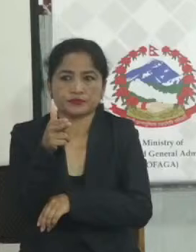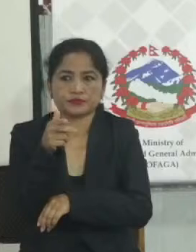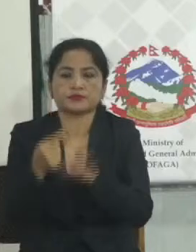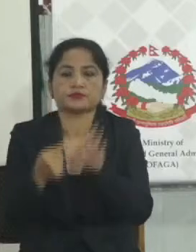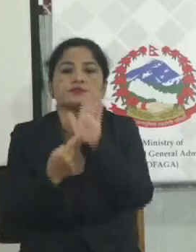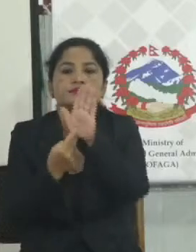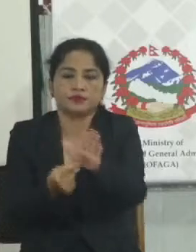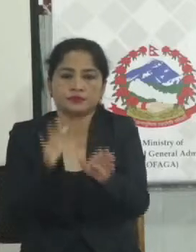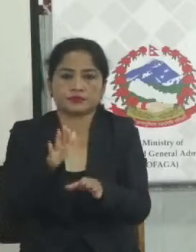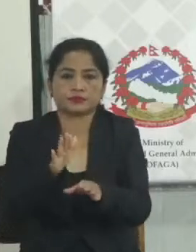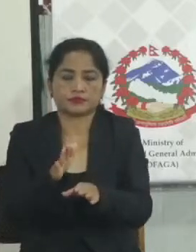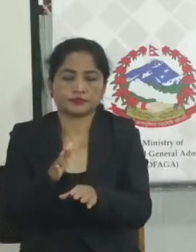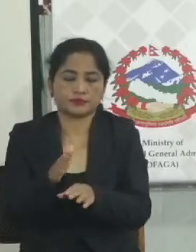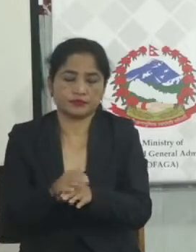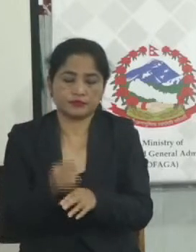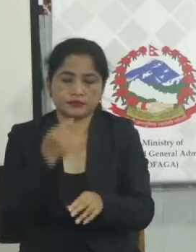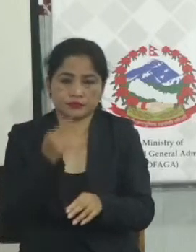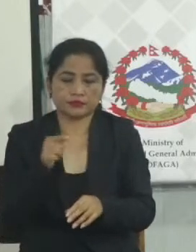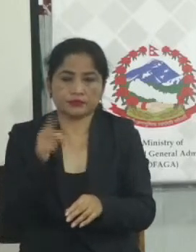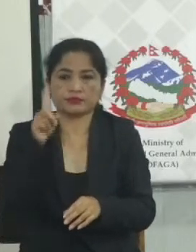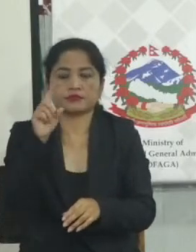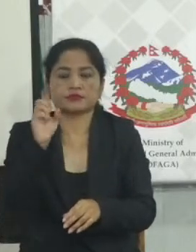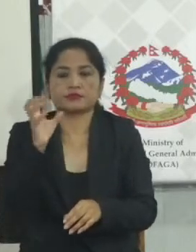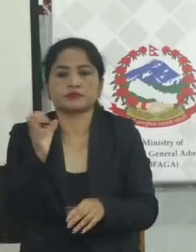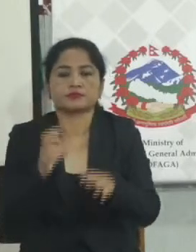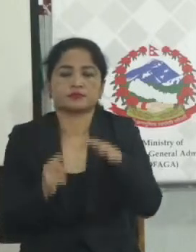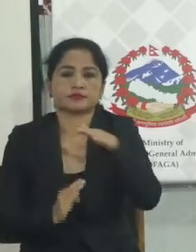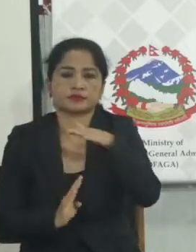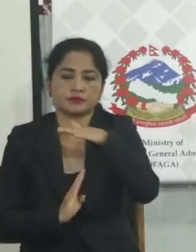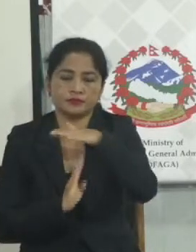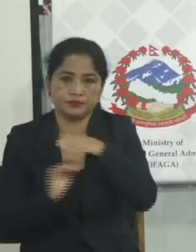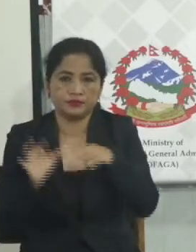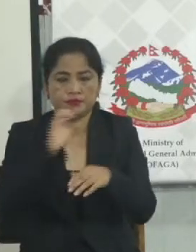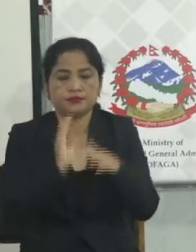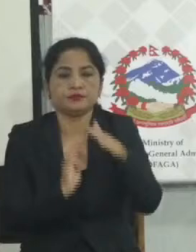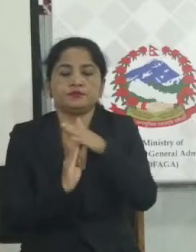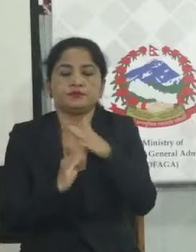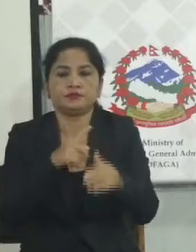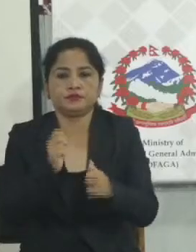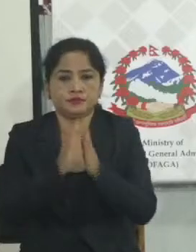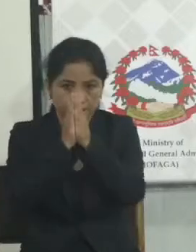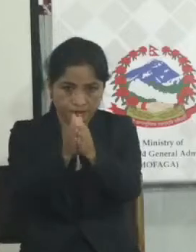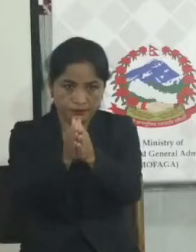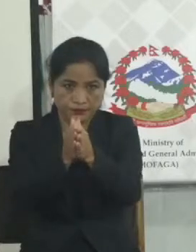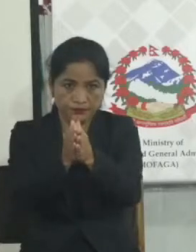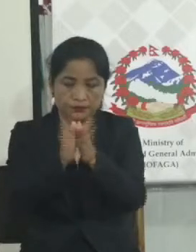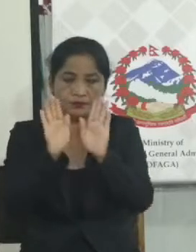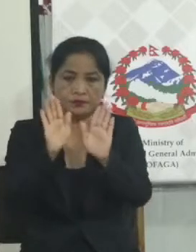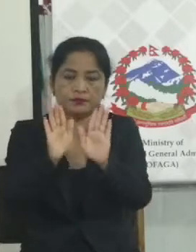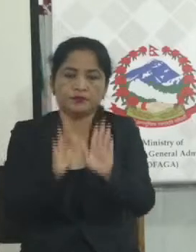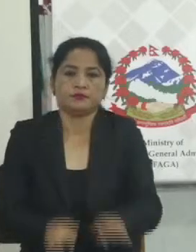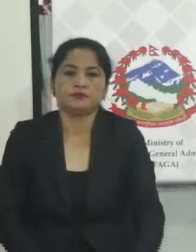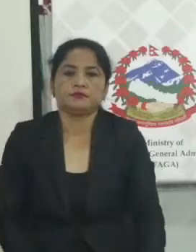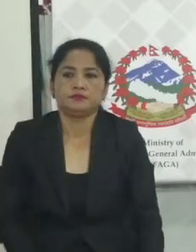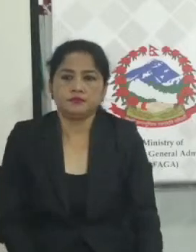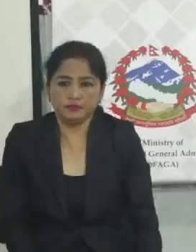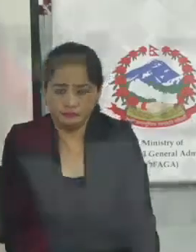यहाँ देखाउनेछौँ र प्रस्तुत गर्नेछौँ भन्दै 10 मिनेटको समय सबैलाई ब्रेकको लागि अनुरोध गरे। हस्, धन्यवाद।